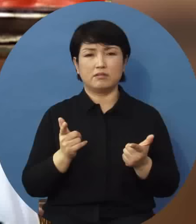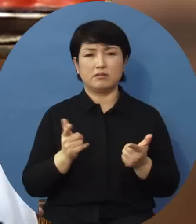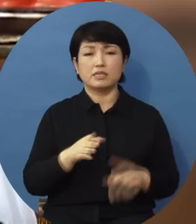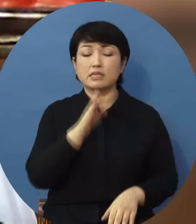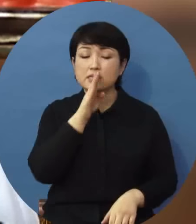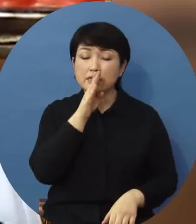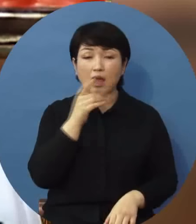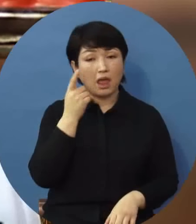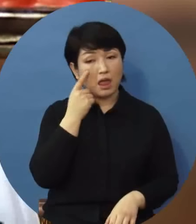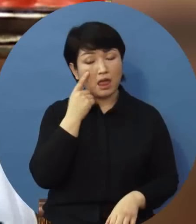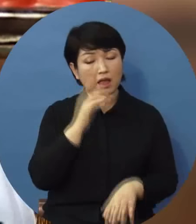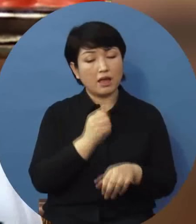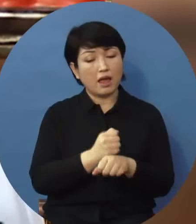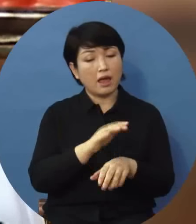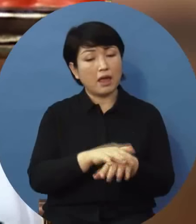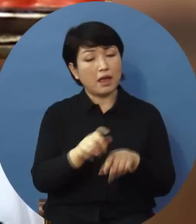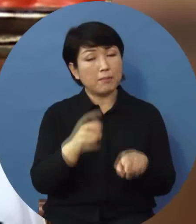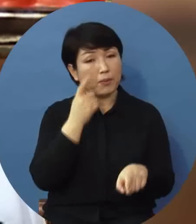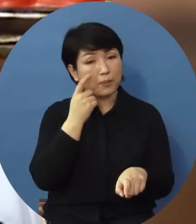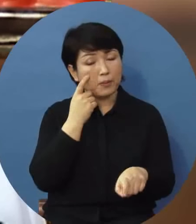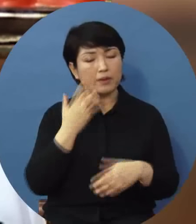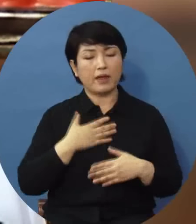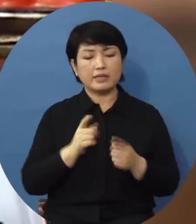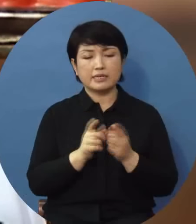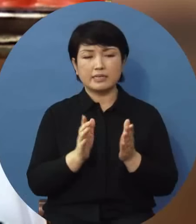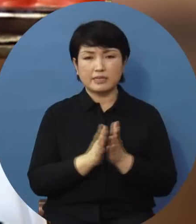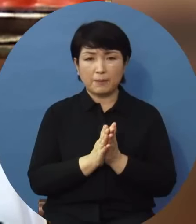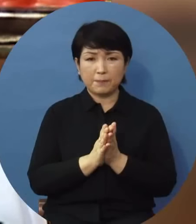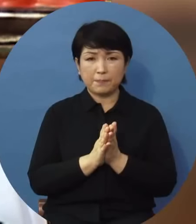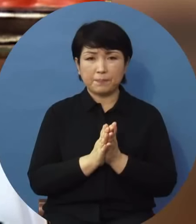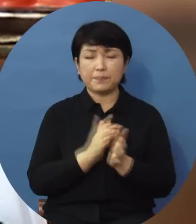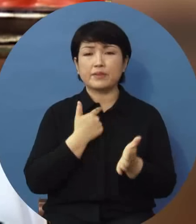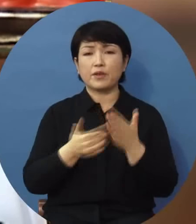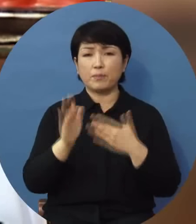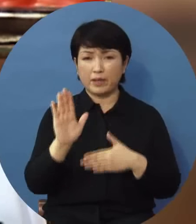그것을 실제로 해보면서 몸으로 체험이 돼서